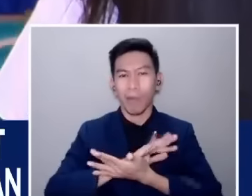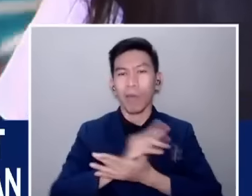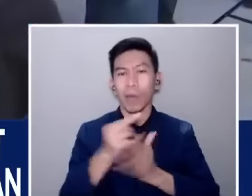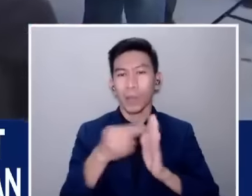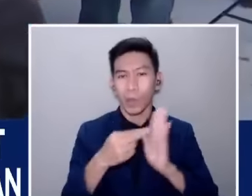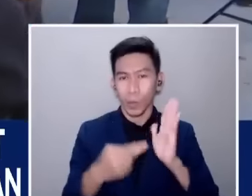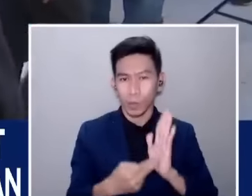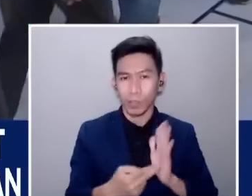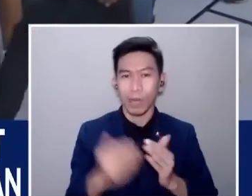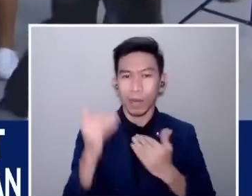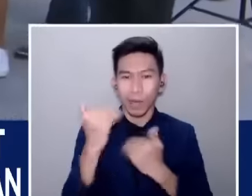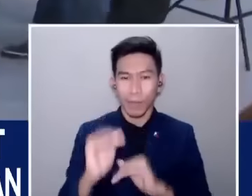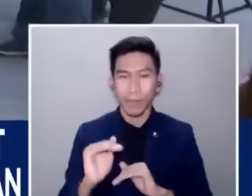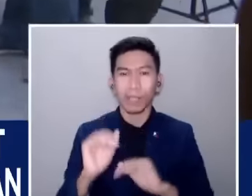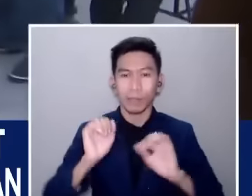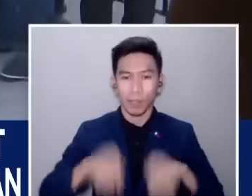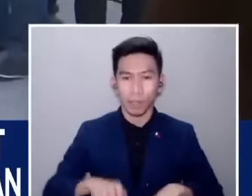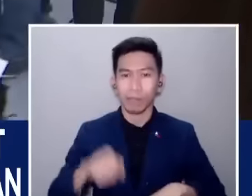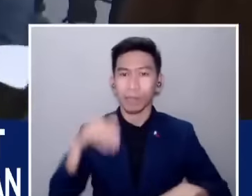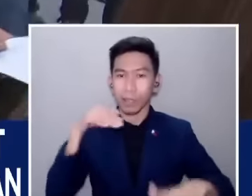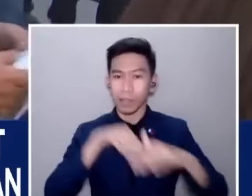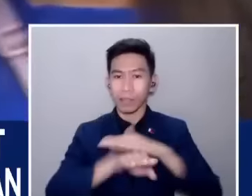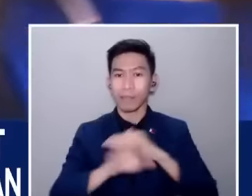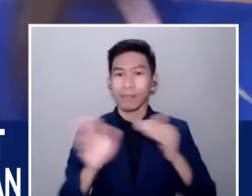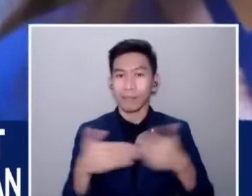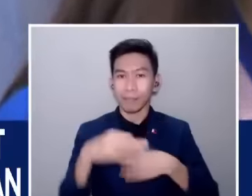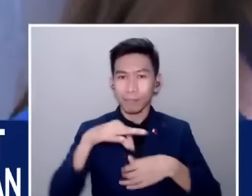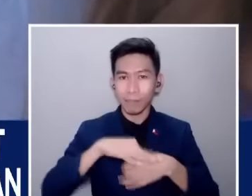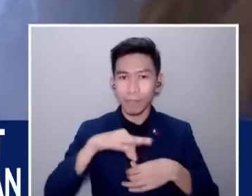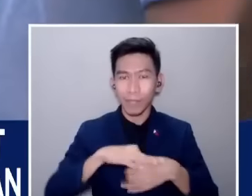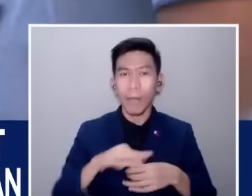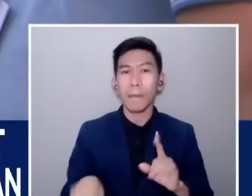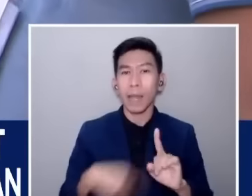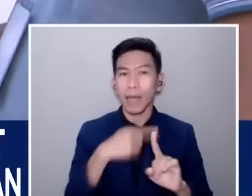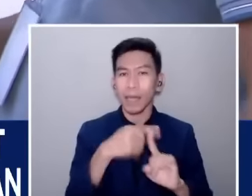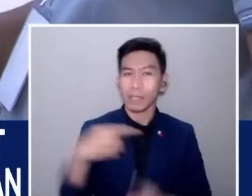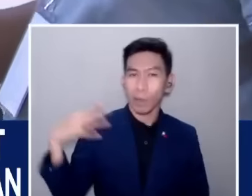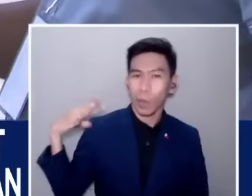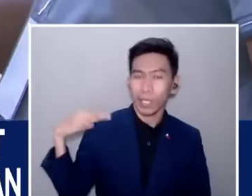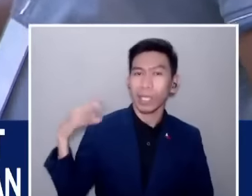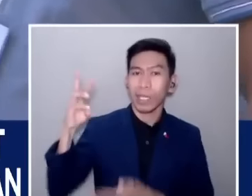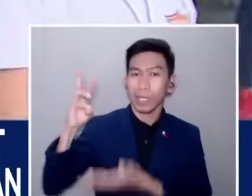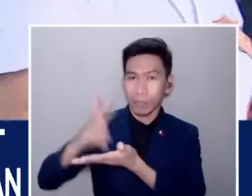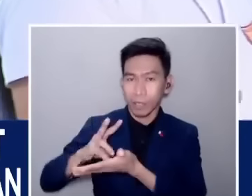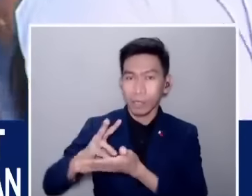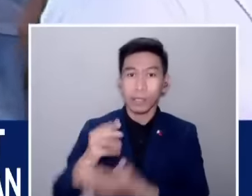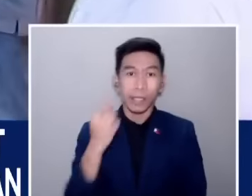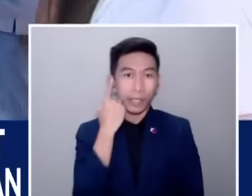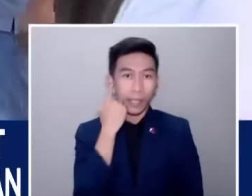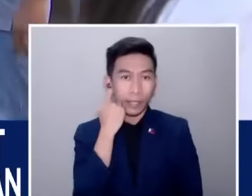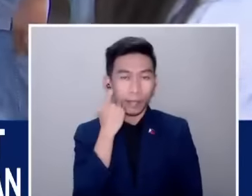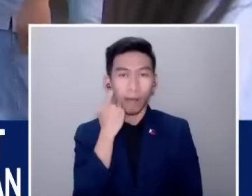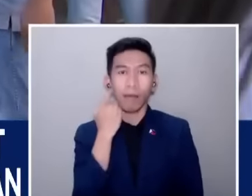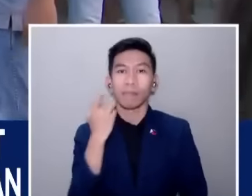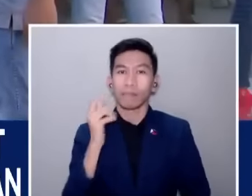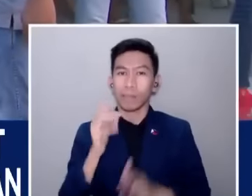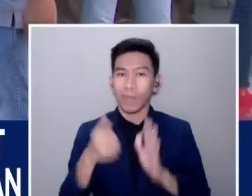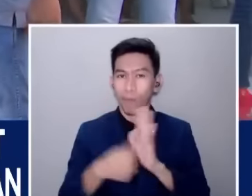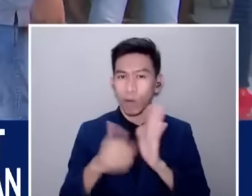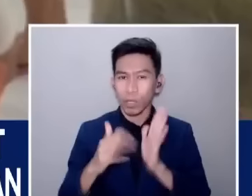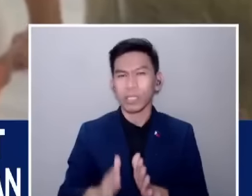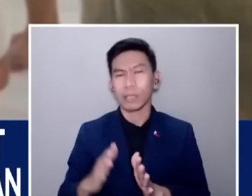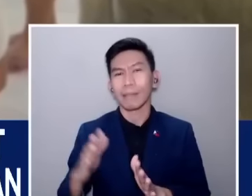pwedeng pumasok sa mga presinto at pati na sa holding area. Kanina hindi agad nakapasok ang mga botante sa paaralan kaya naman humaba ng